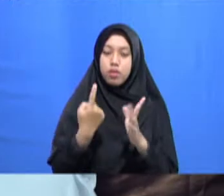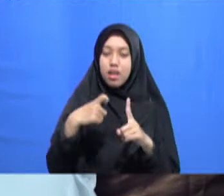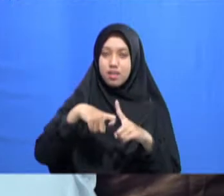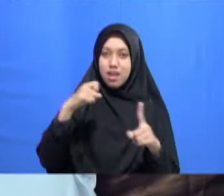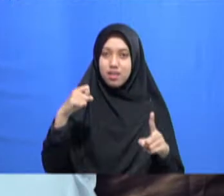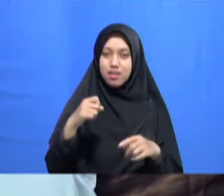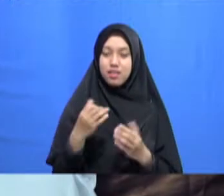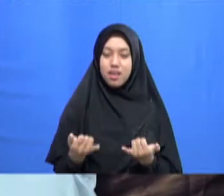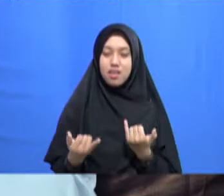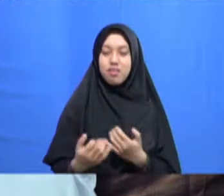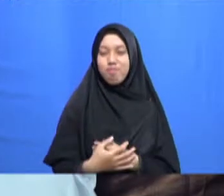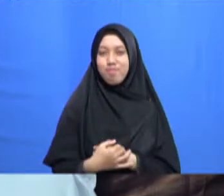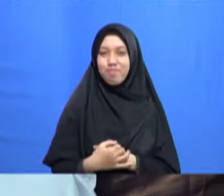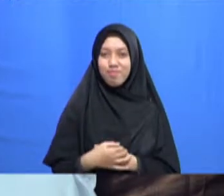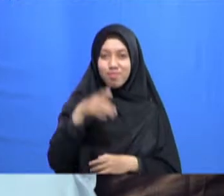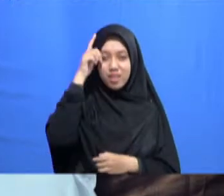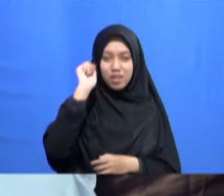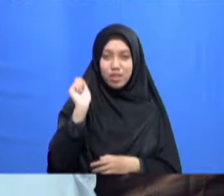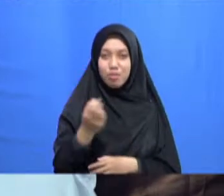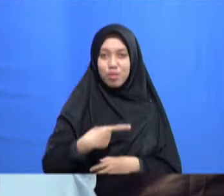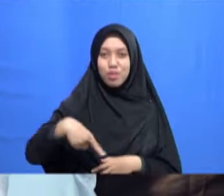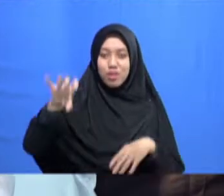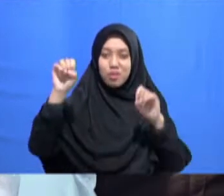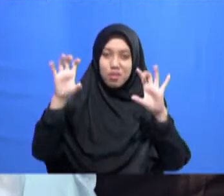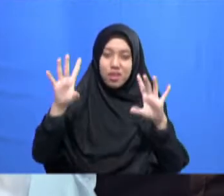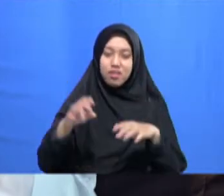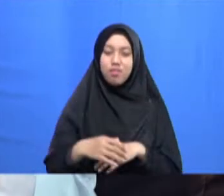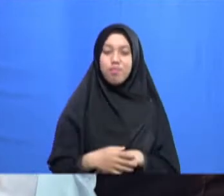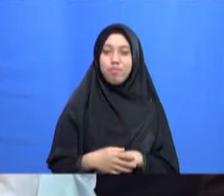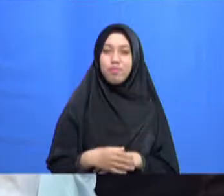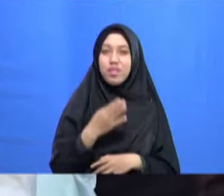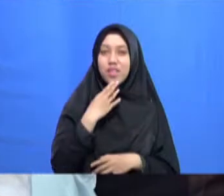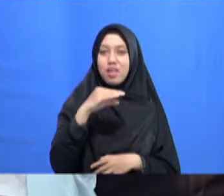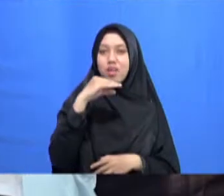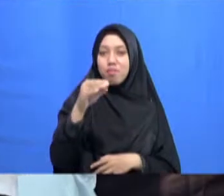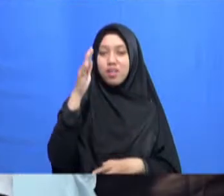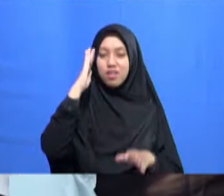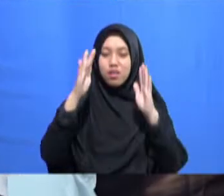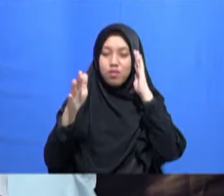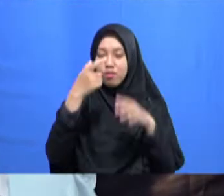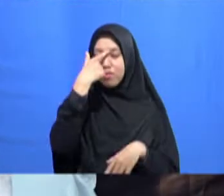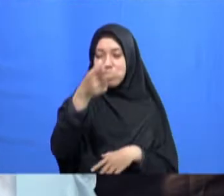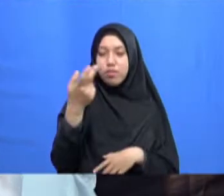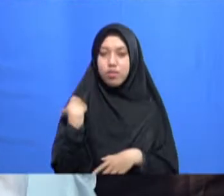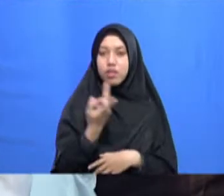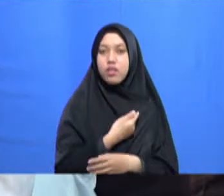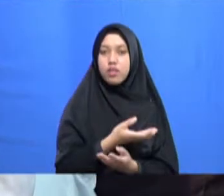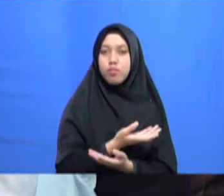sekarang. Assalamualaikum warahmatullahi wabarakatuh. Waalaikumsalam. Selamat pagi, salam sejahtera untuk kita semua, Om